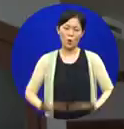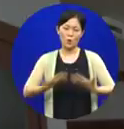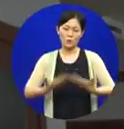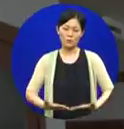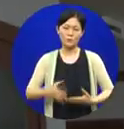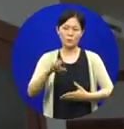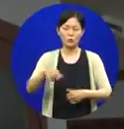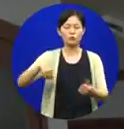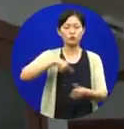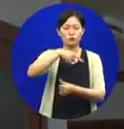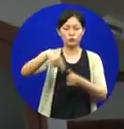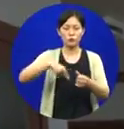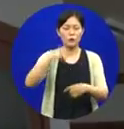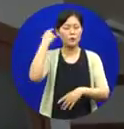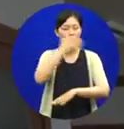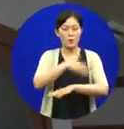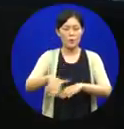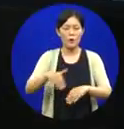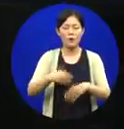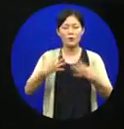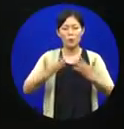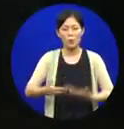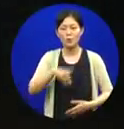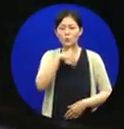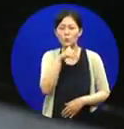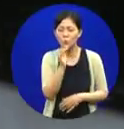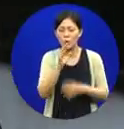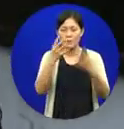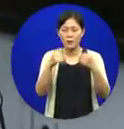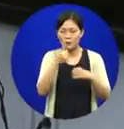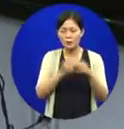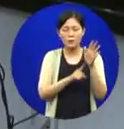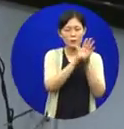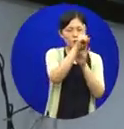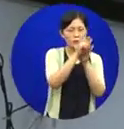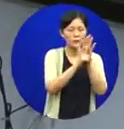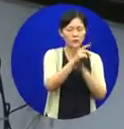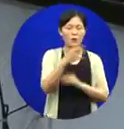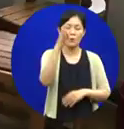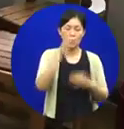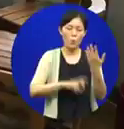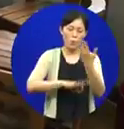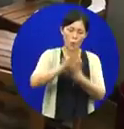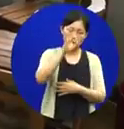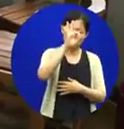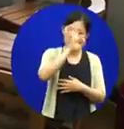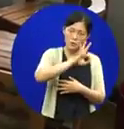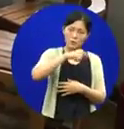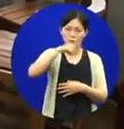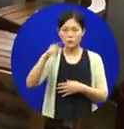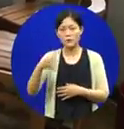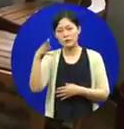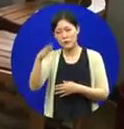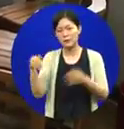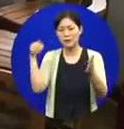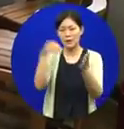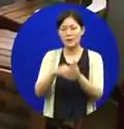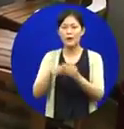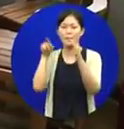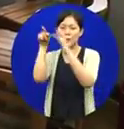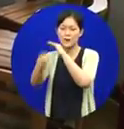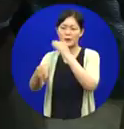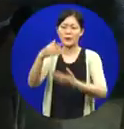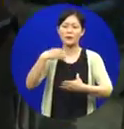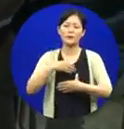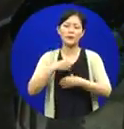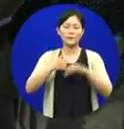쉼터 239곳을 운영합니다. 더위에 약한 어르신들은 기온이 상승하기 시작하는 오전 10시부터 오후 3시까지